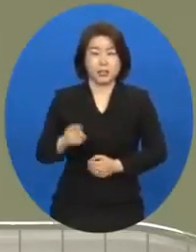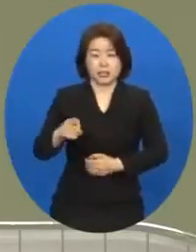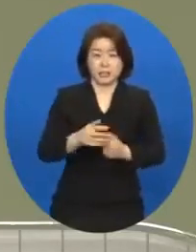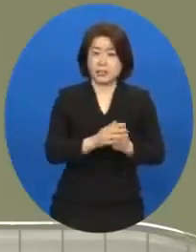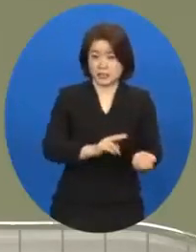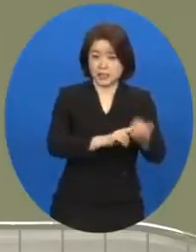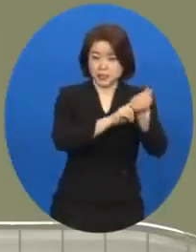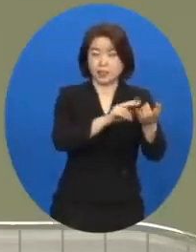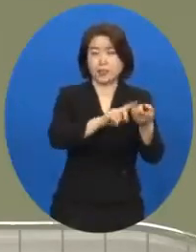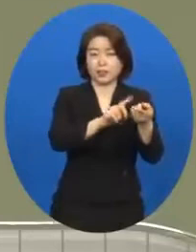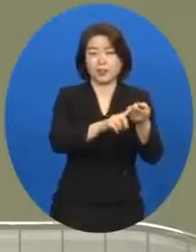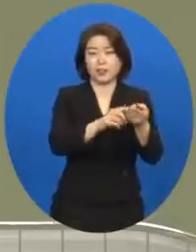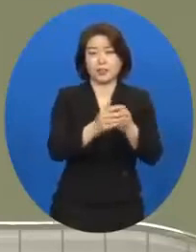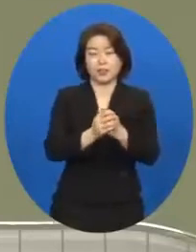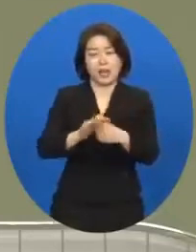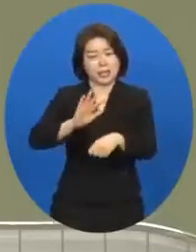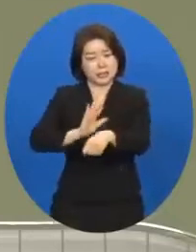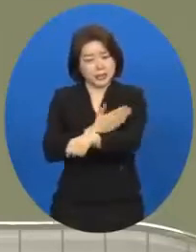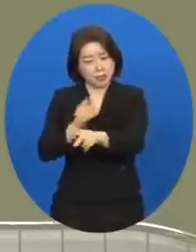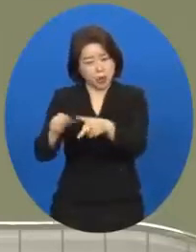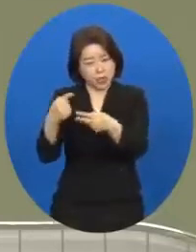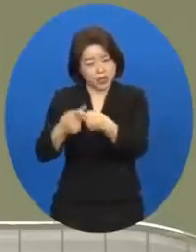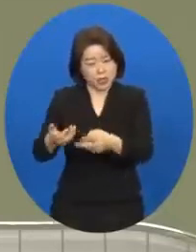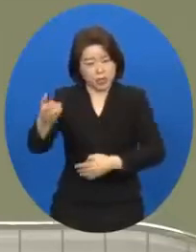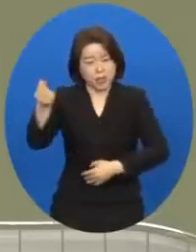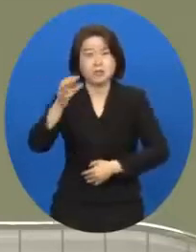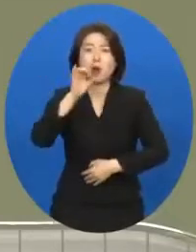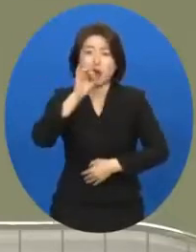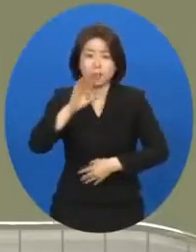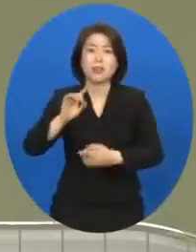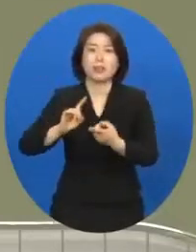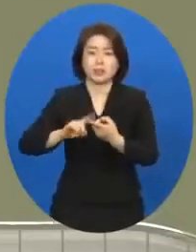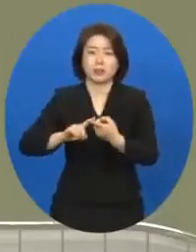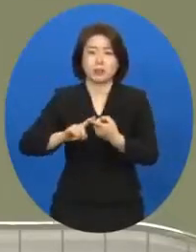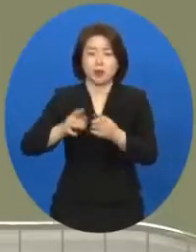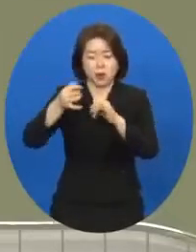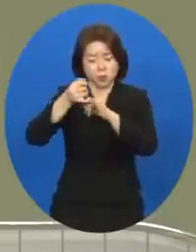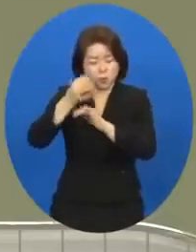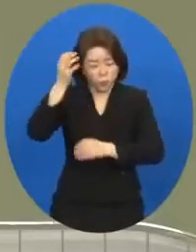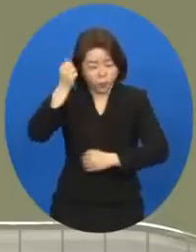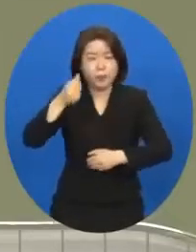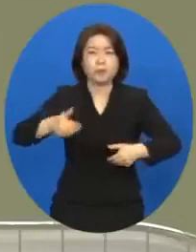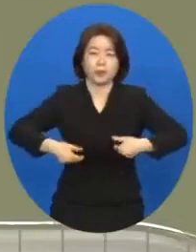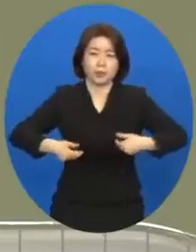오병이어의 기적에 대해서 잘못된 이해를 가지면 안 된다는 것을 깨달아 알아야 합니다.